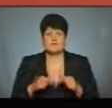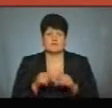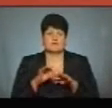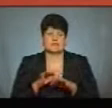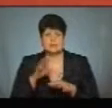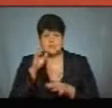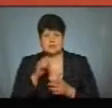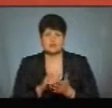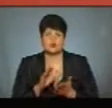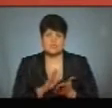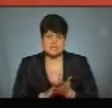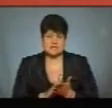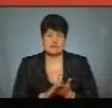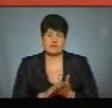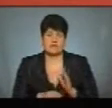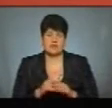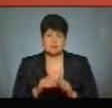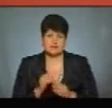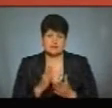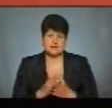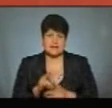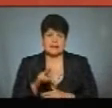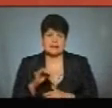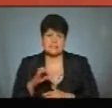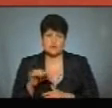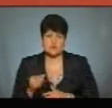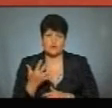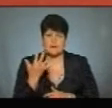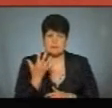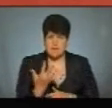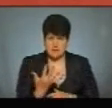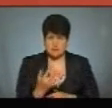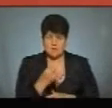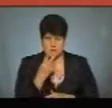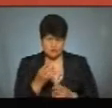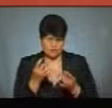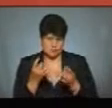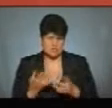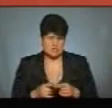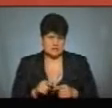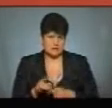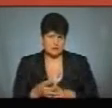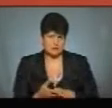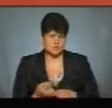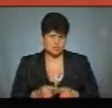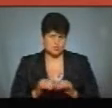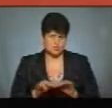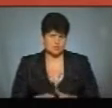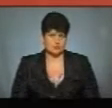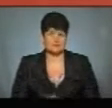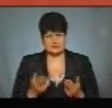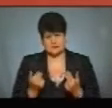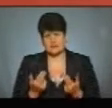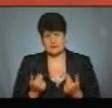Відділ ведення Державного реєстру виборців в Тернополі знаходиться на Листопадовій 5. Бачимо, спростили цього разу цю